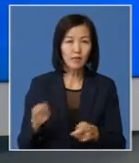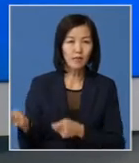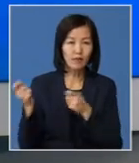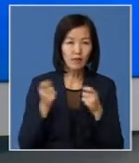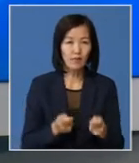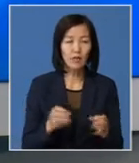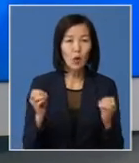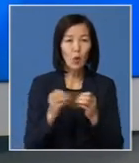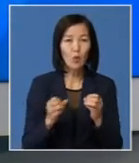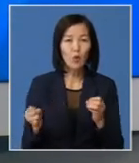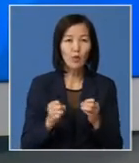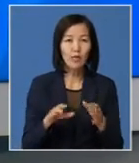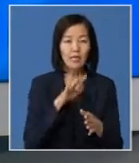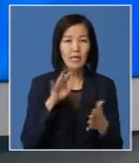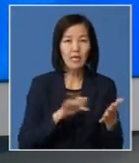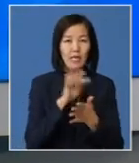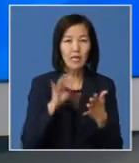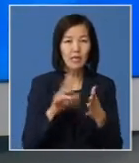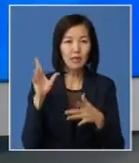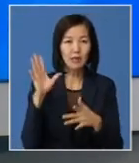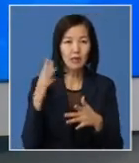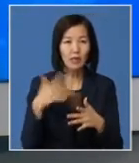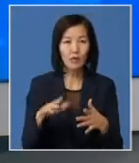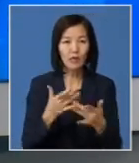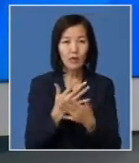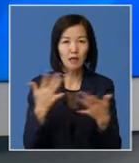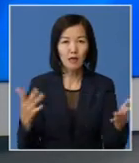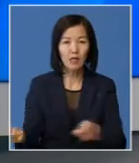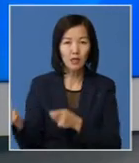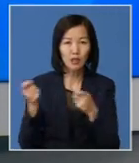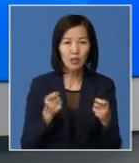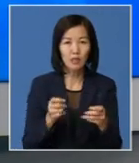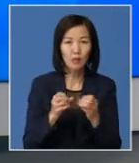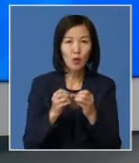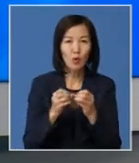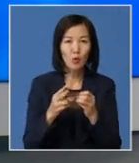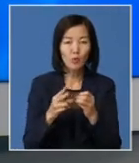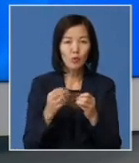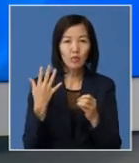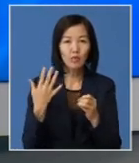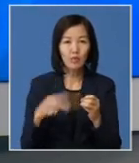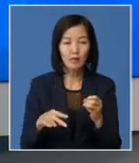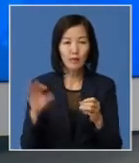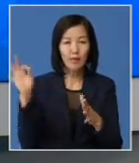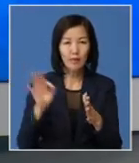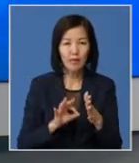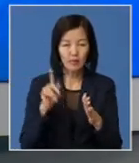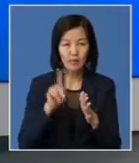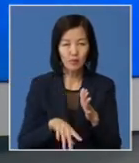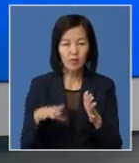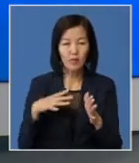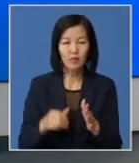мен Текелі қаласынан 50-ден астам тауар түрі жеткізіліп, нарық бағасынан 15-20%-ға арзан саудаланды. Тілші айтып берсін.